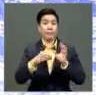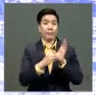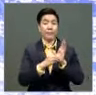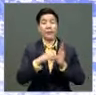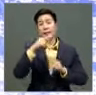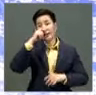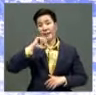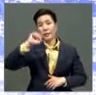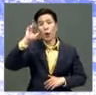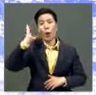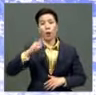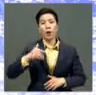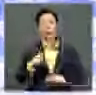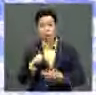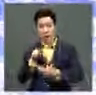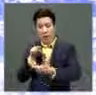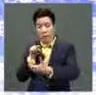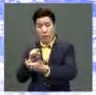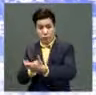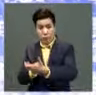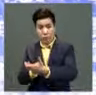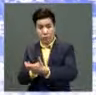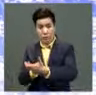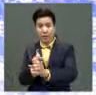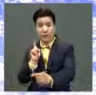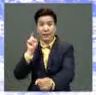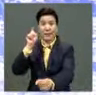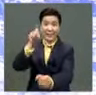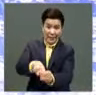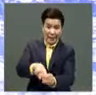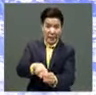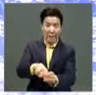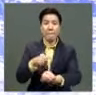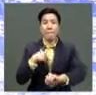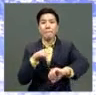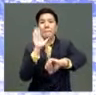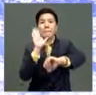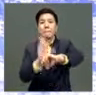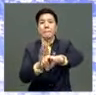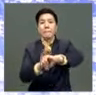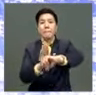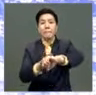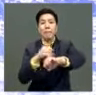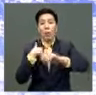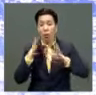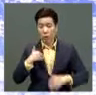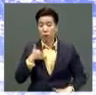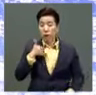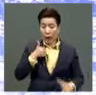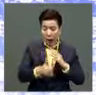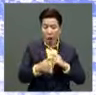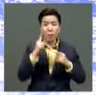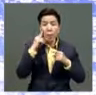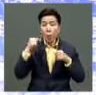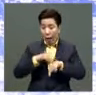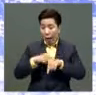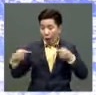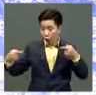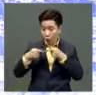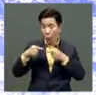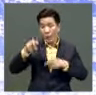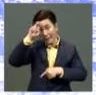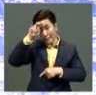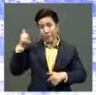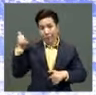งทะเบียนผ่านในเวลานั้นจะได้รับการเตือนนะครับเดี๋ยวจะมีภาพขึ้นว่าเป็นว่าให้ท่านได้ไปแ